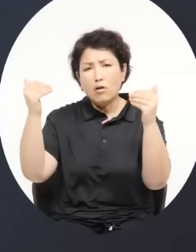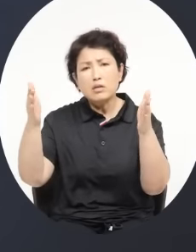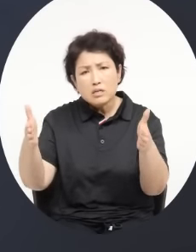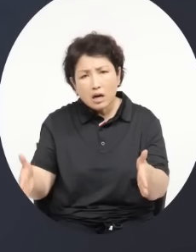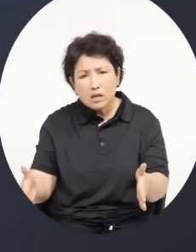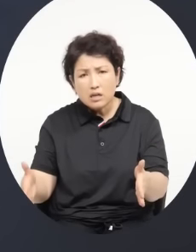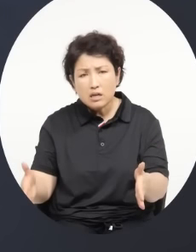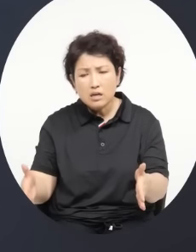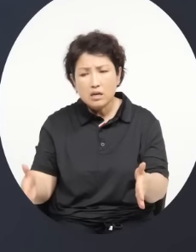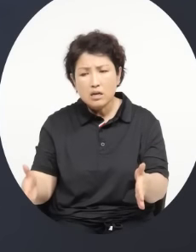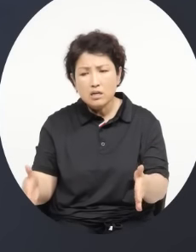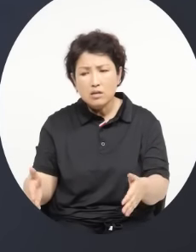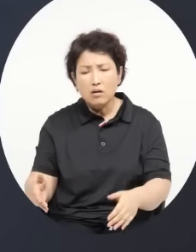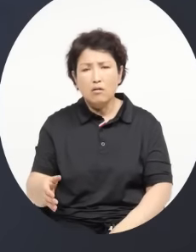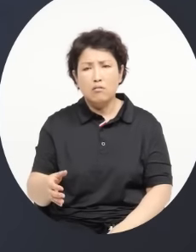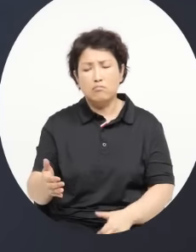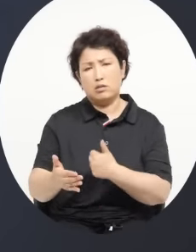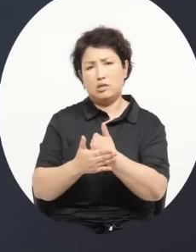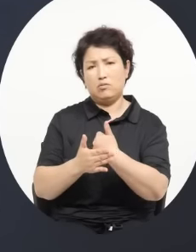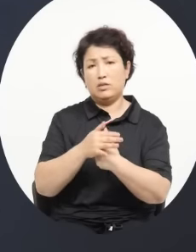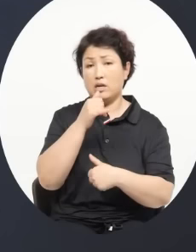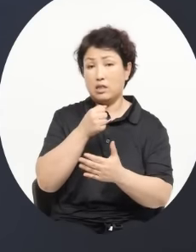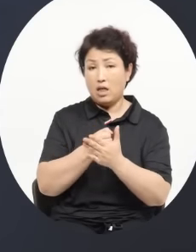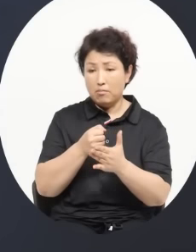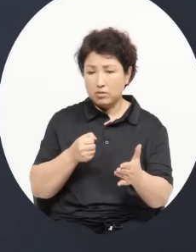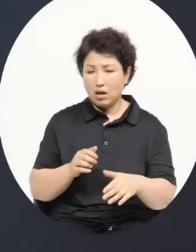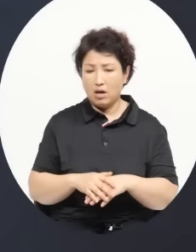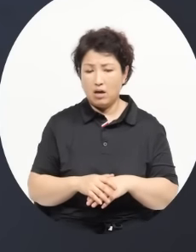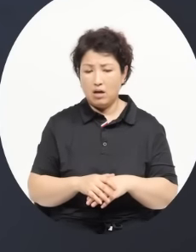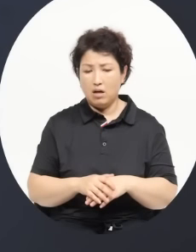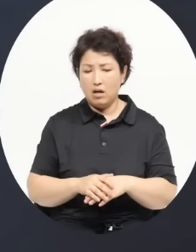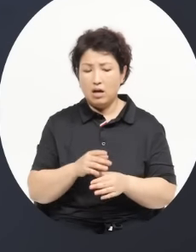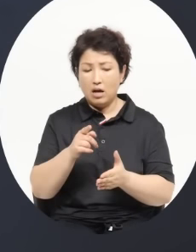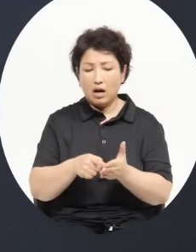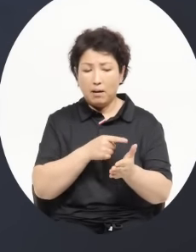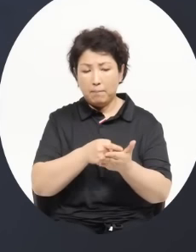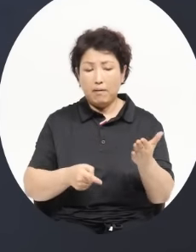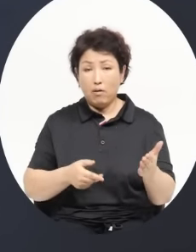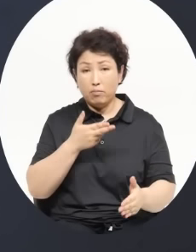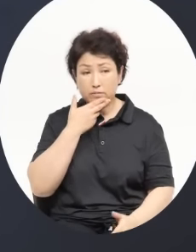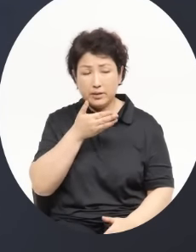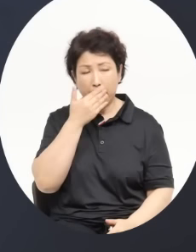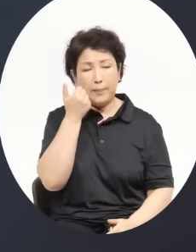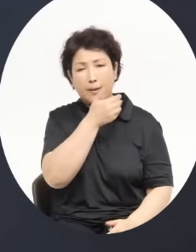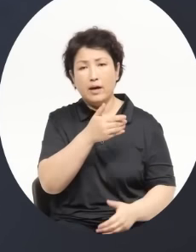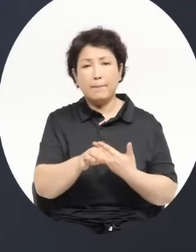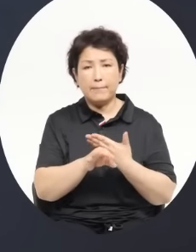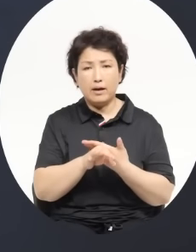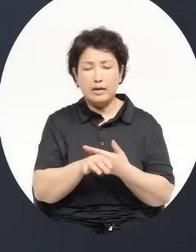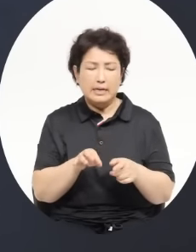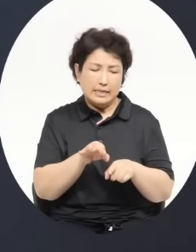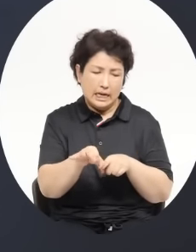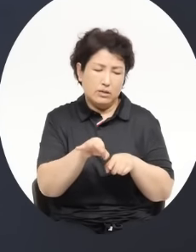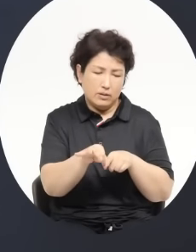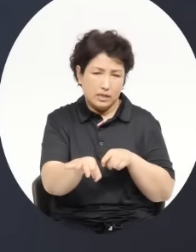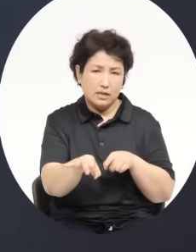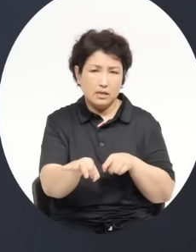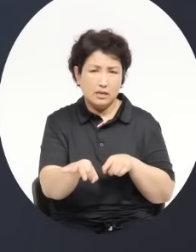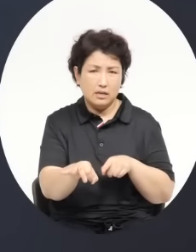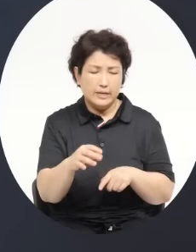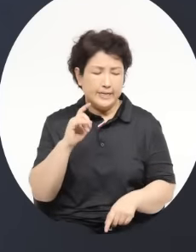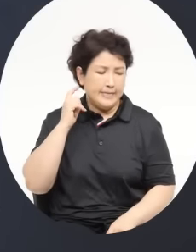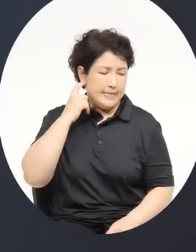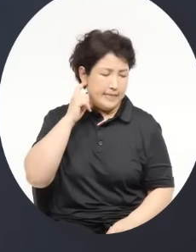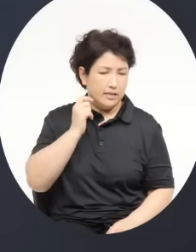성인의 관계에서 자기가 지원을 받았으니까 그 지원을 안 갚으려 그러면 자기가 좀 잔소리를 듣거나